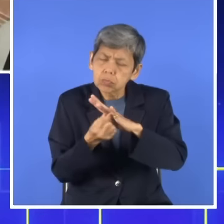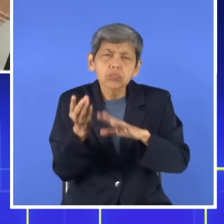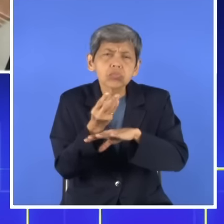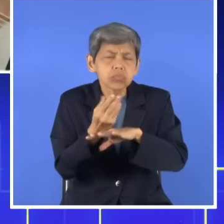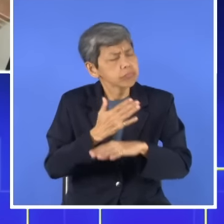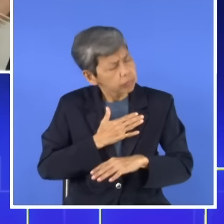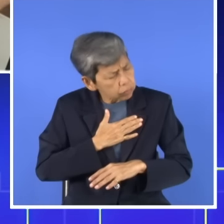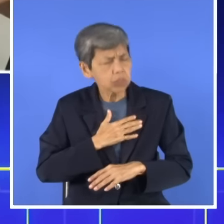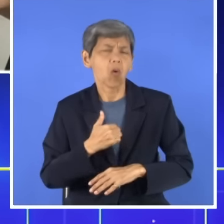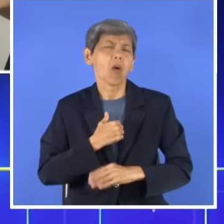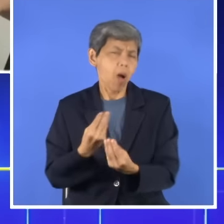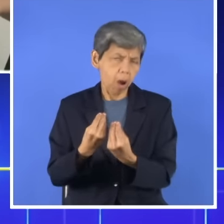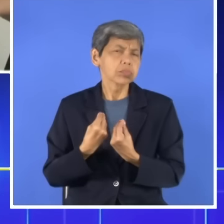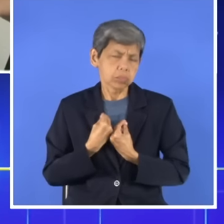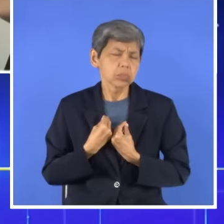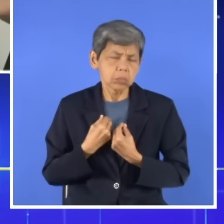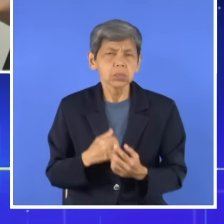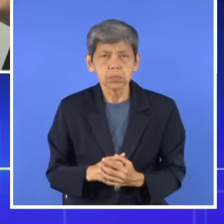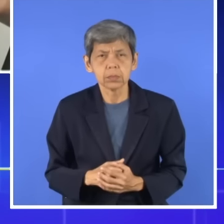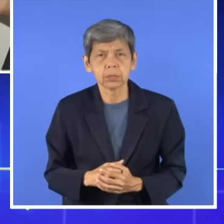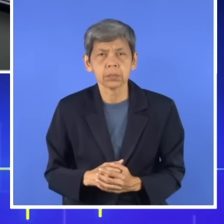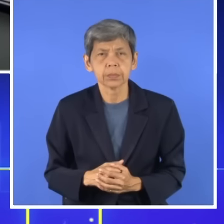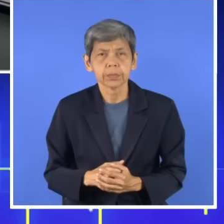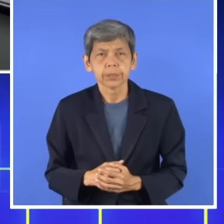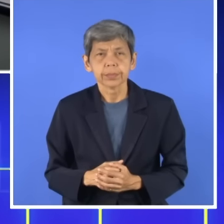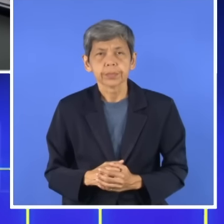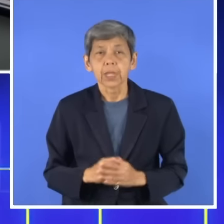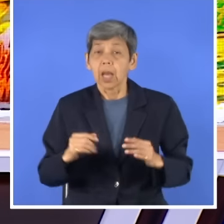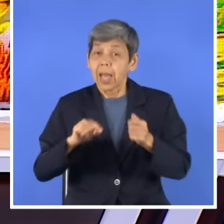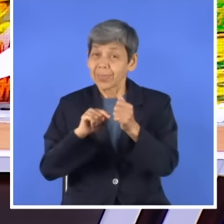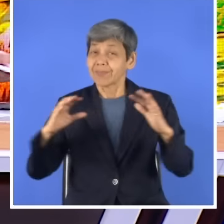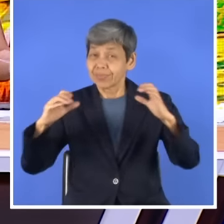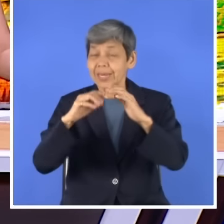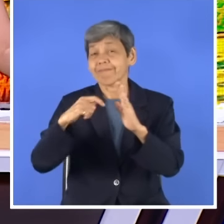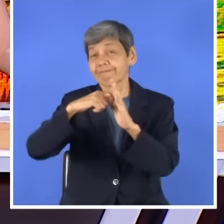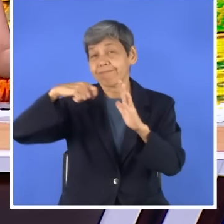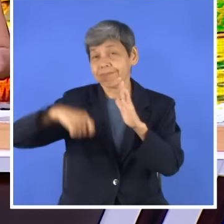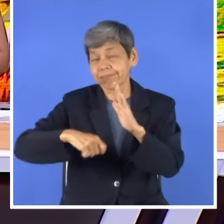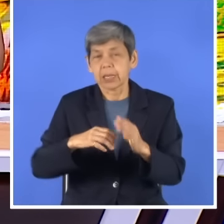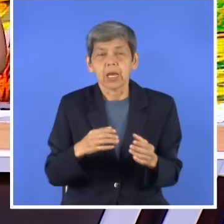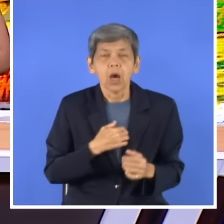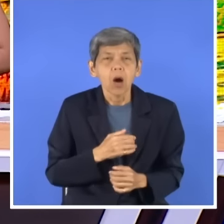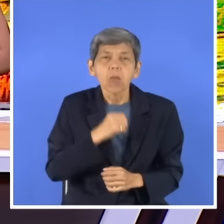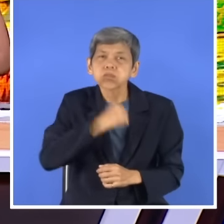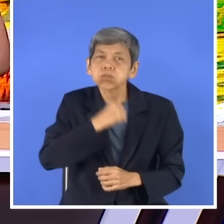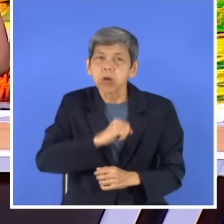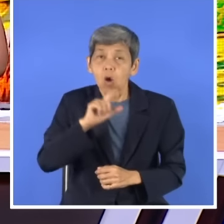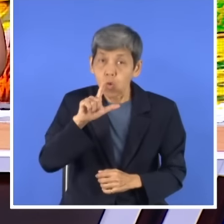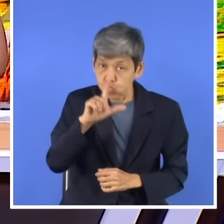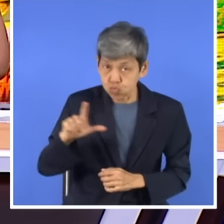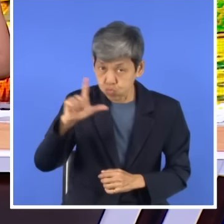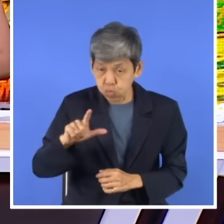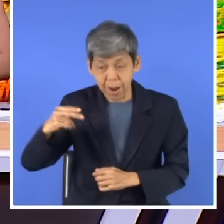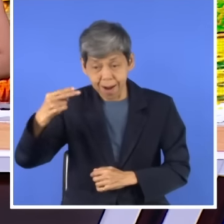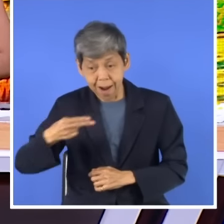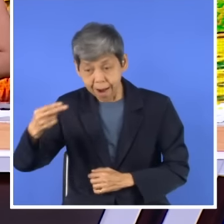มีคุณค่าทางจิตใจกับเธอจริงๆนะคะ ที่อำเภอพิมายจังหวัดนครราชสีมาลุงกับหลานไปหาหมอที่โรงพยาบาลแต่จังหวะที่ก